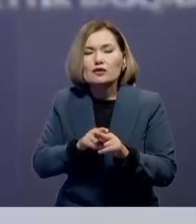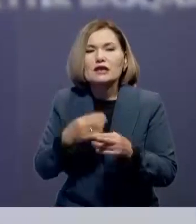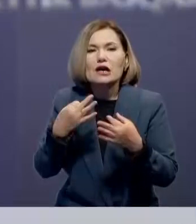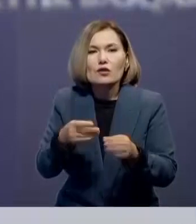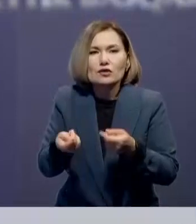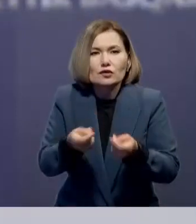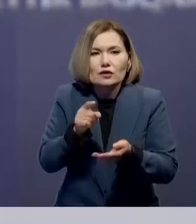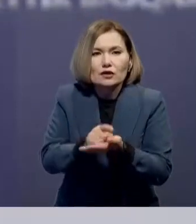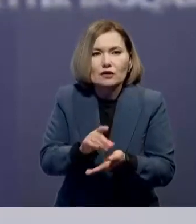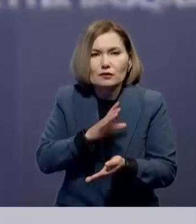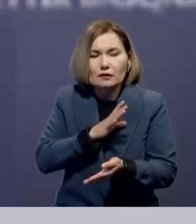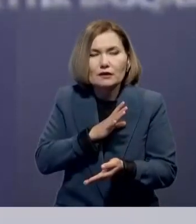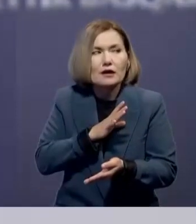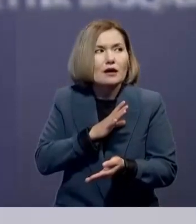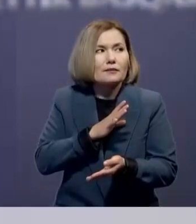сенемін. Және сол